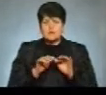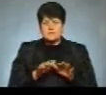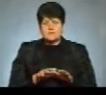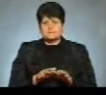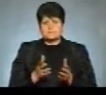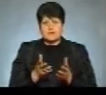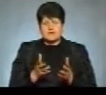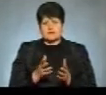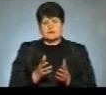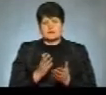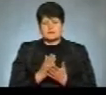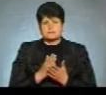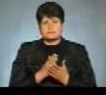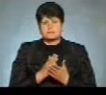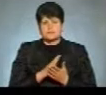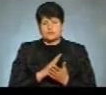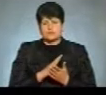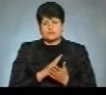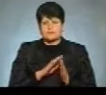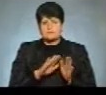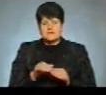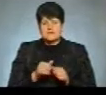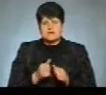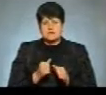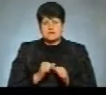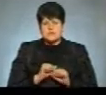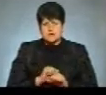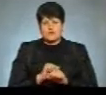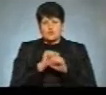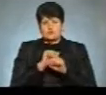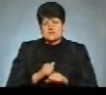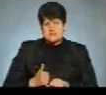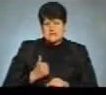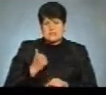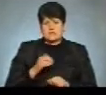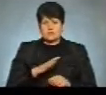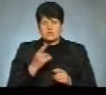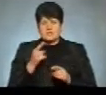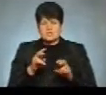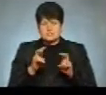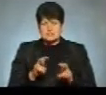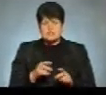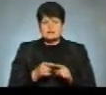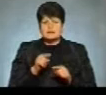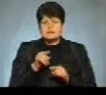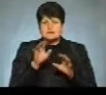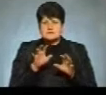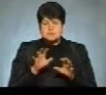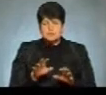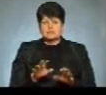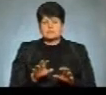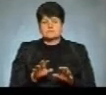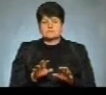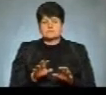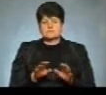події, які склалися після Революції Гідності і перше засідання, яке відбулося, власне, цей закон